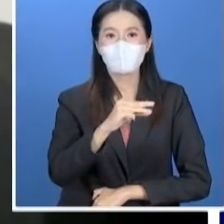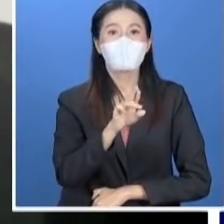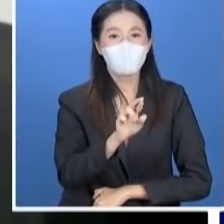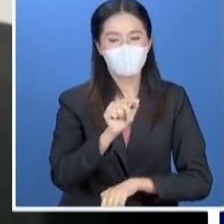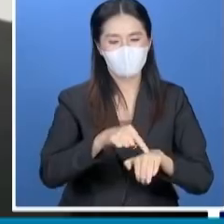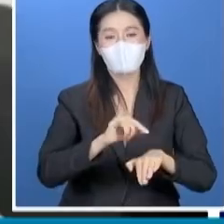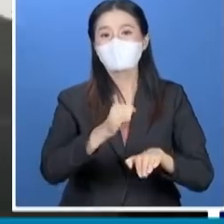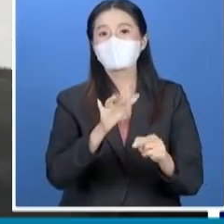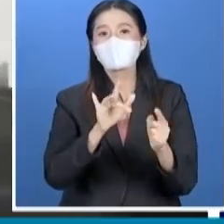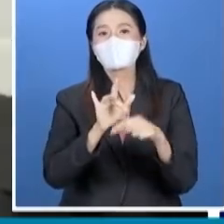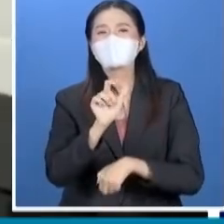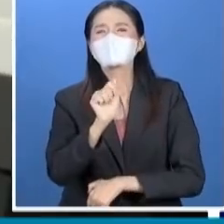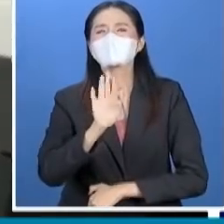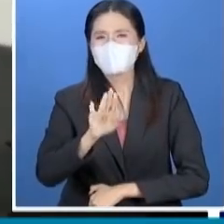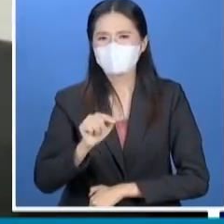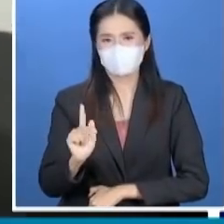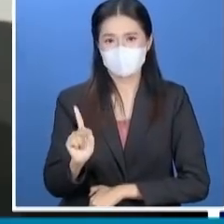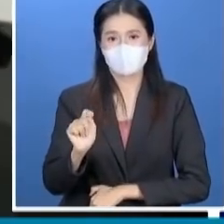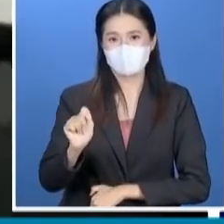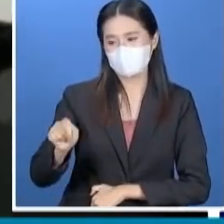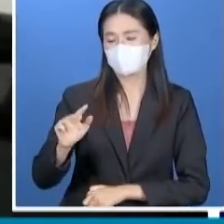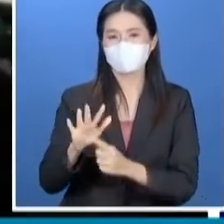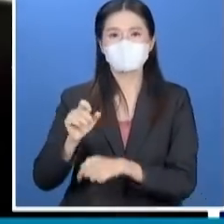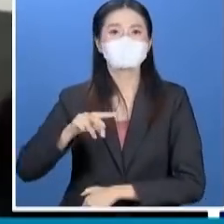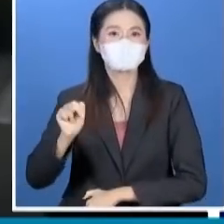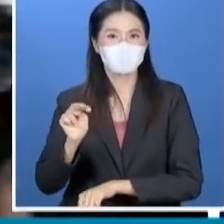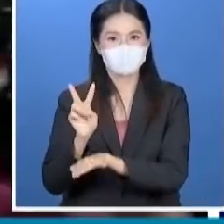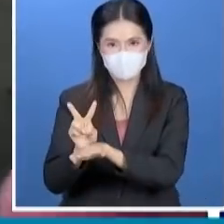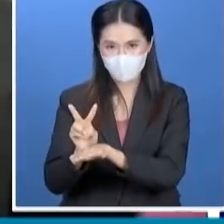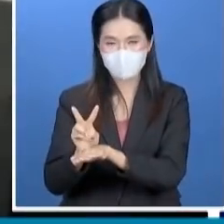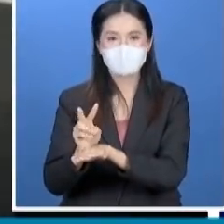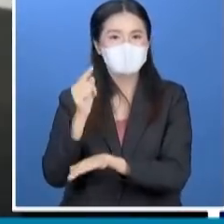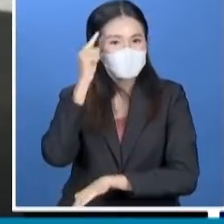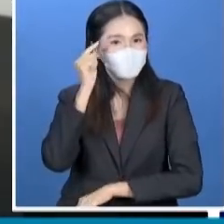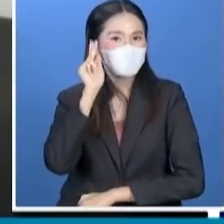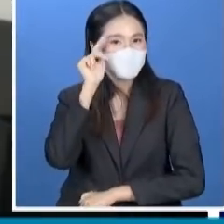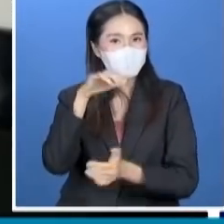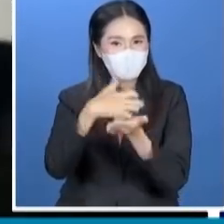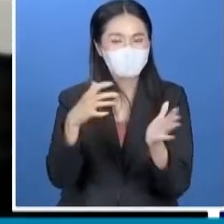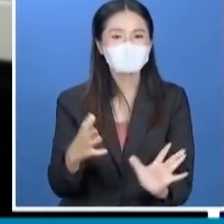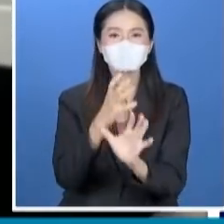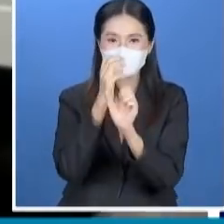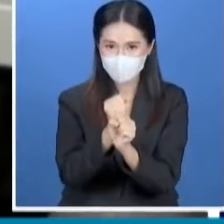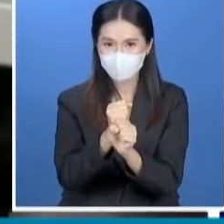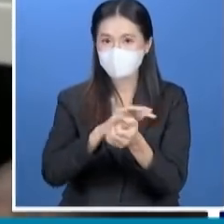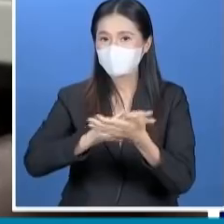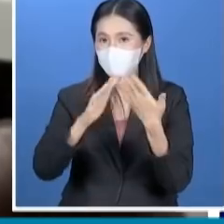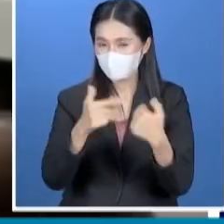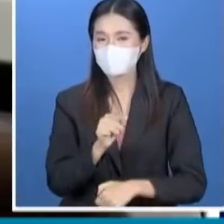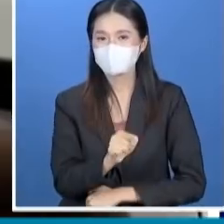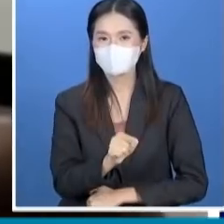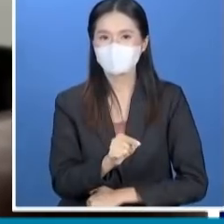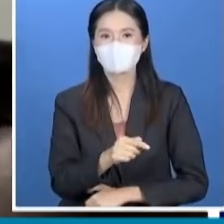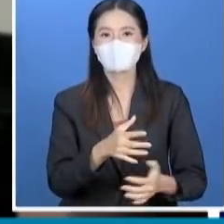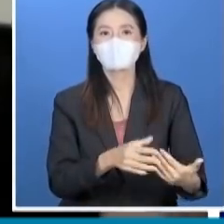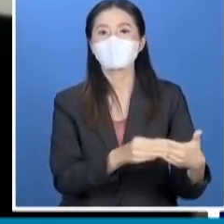จ๊อบส่วนอีกคันนึงคือกระติกกับแซนนั่งอยู่ด้านในคาดการณ์ว่าหลังจากที่แถลงสรุปสำนวนคดีเสร็จแล้วนะคะจะ